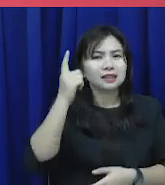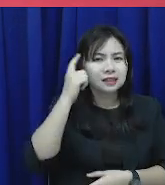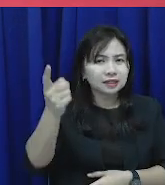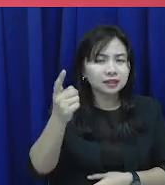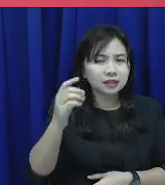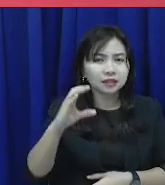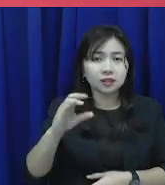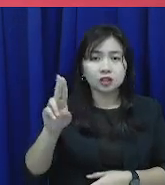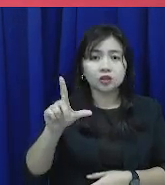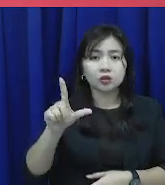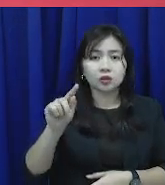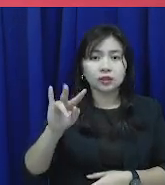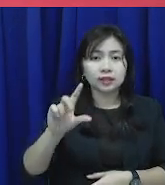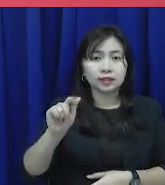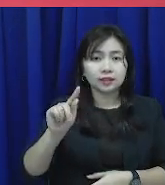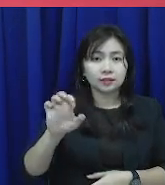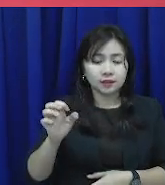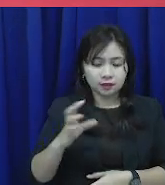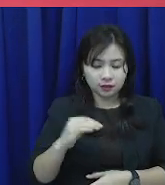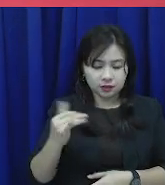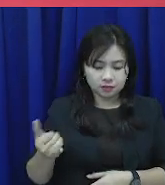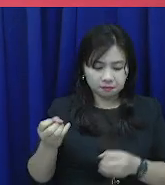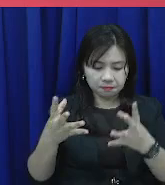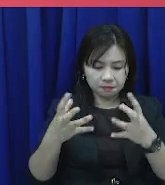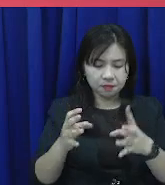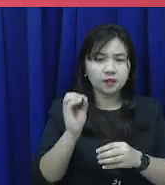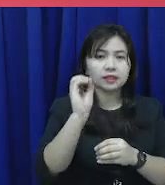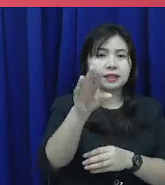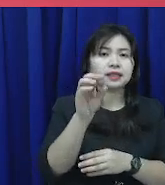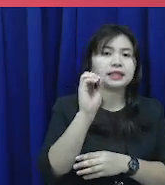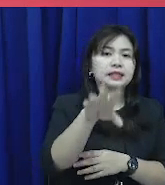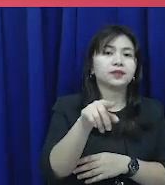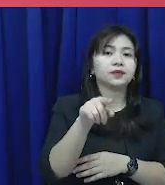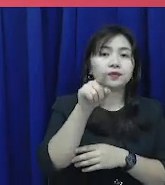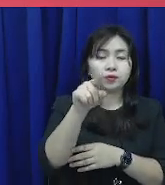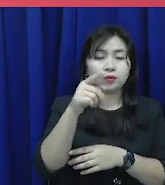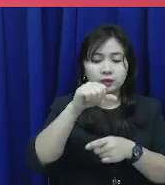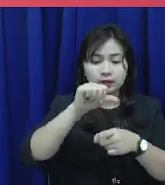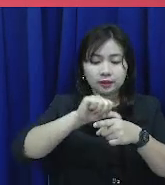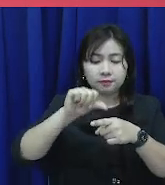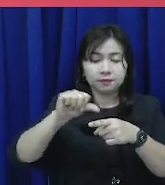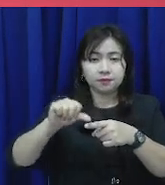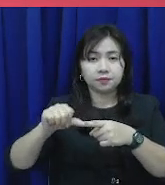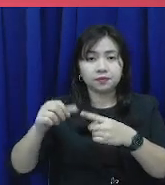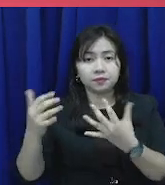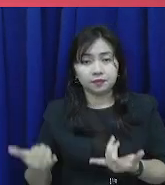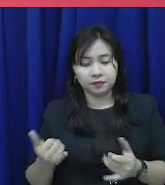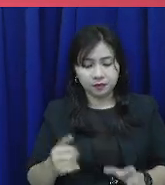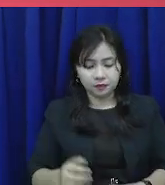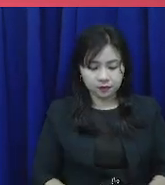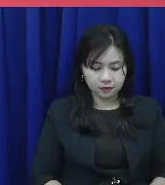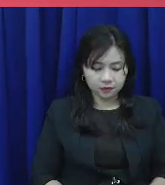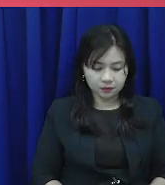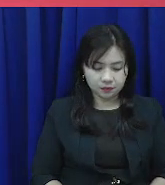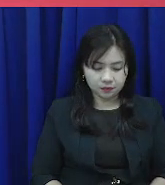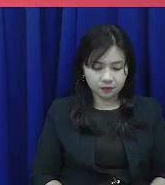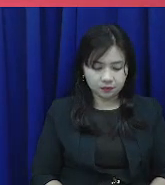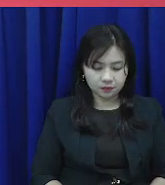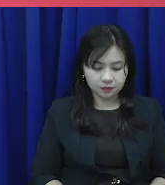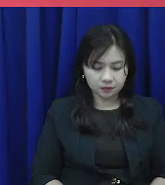ko ng tinapo na seed SAO yung seed na ibinibigay ko sa inyo pambihira halos k pwede